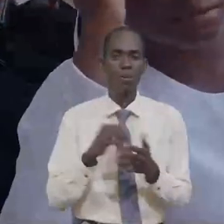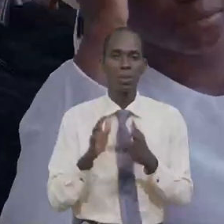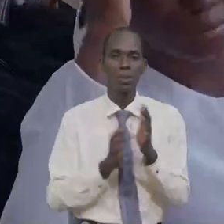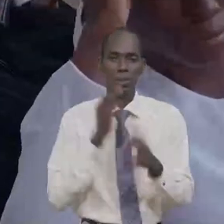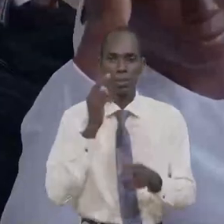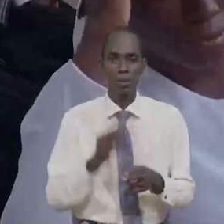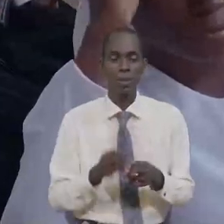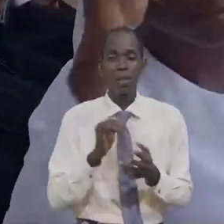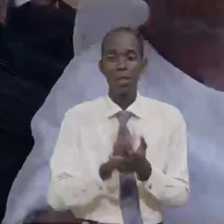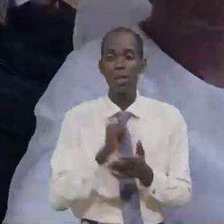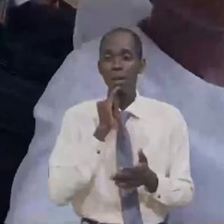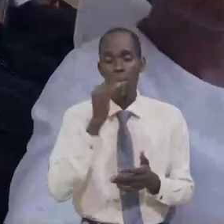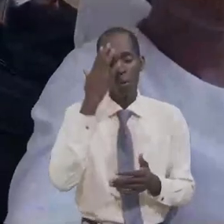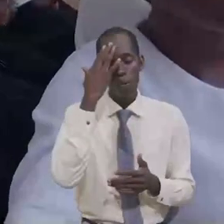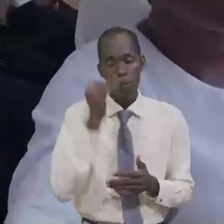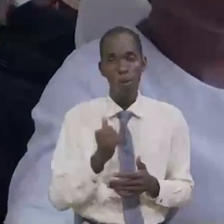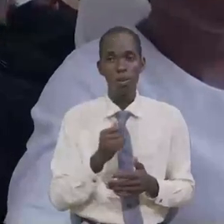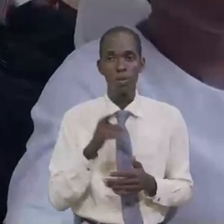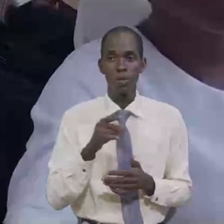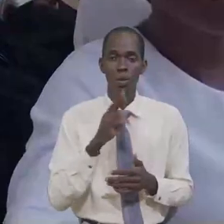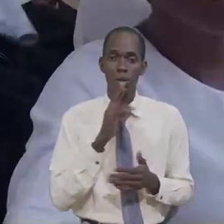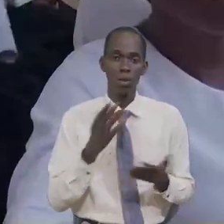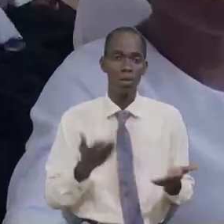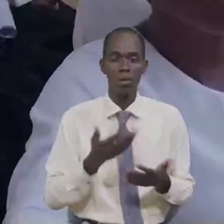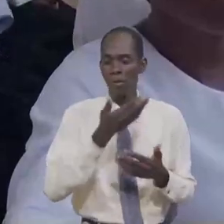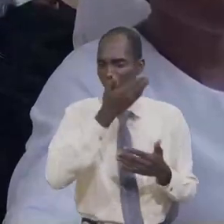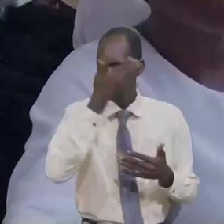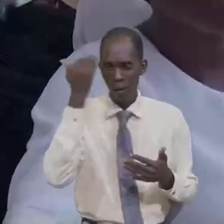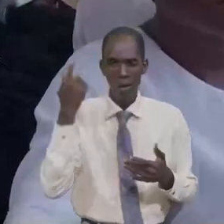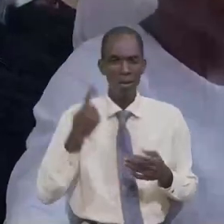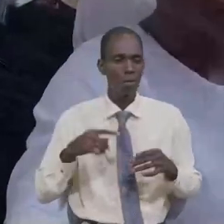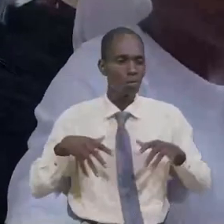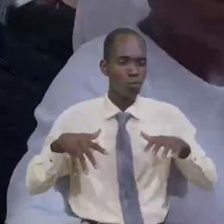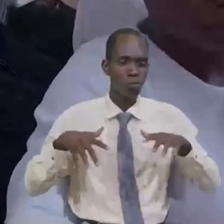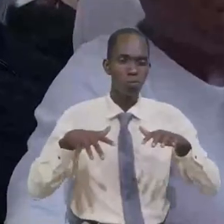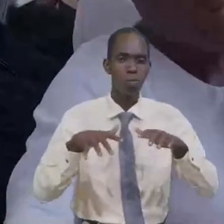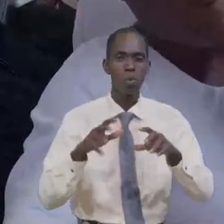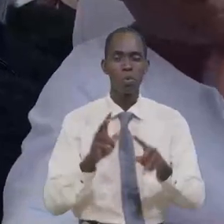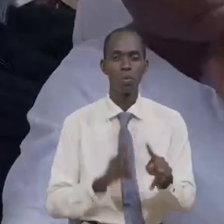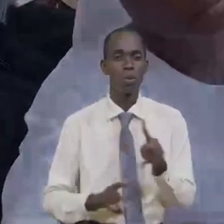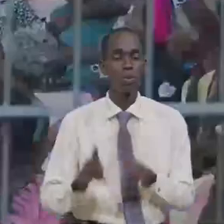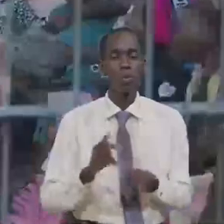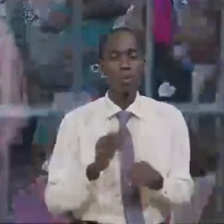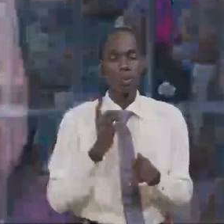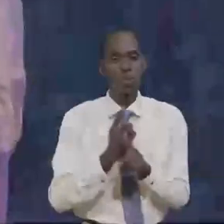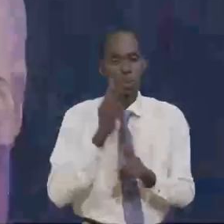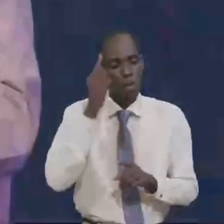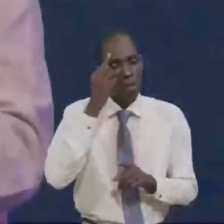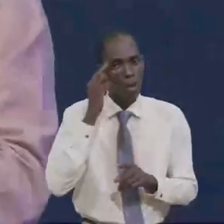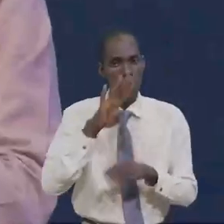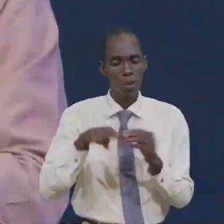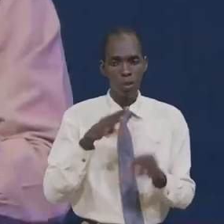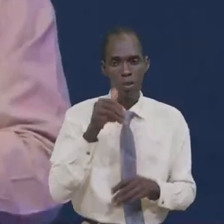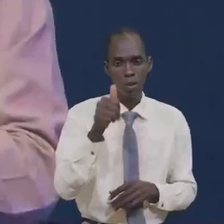c'est pourquoi vous êtes venu ici pour remporter la couronne pensez à vous-même à moi